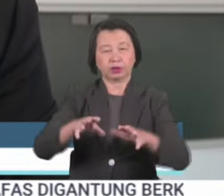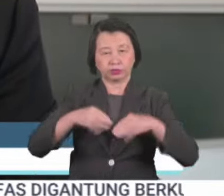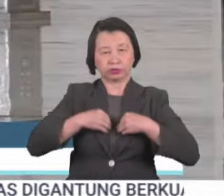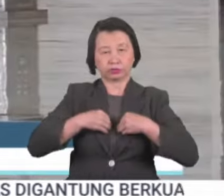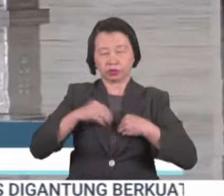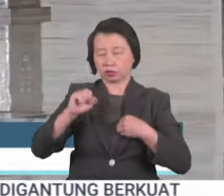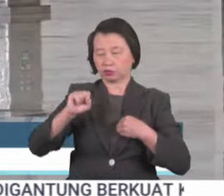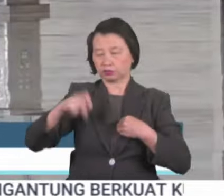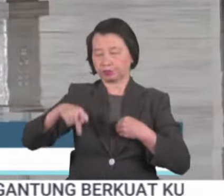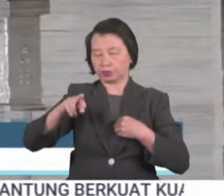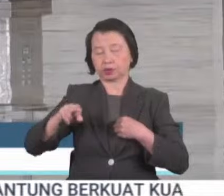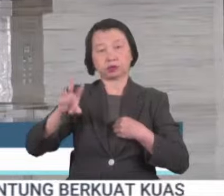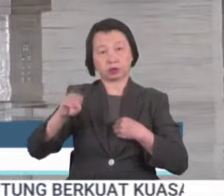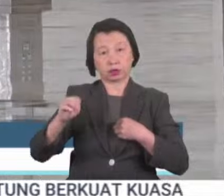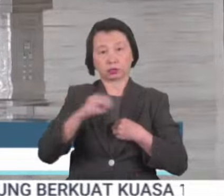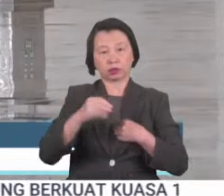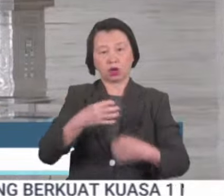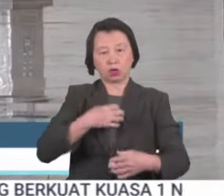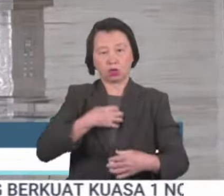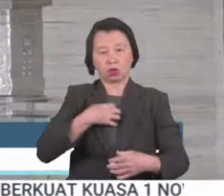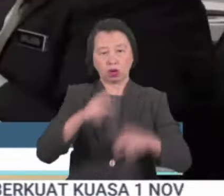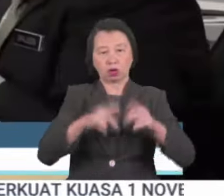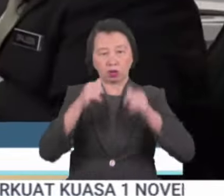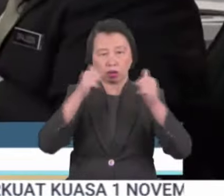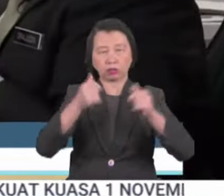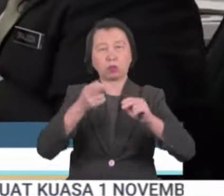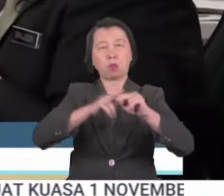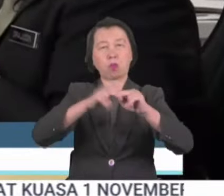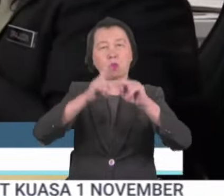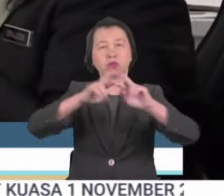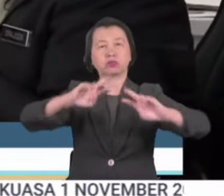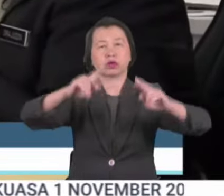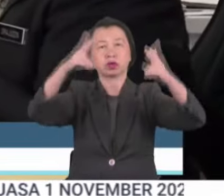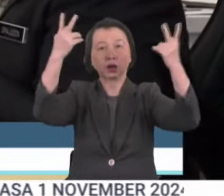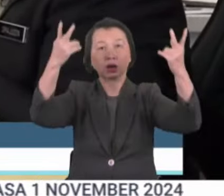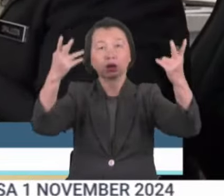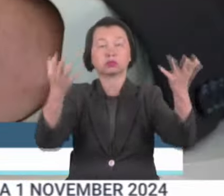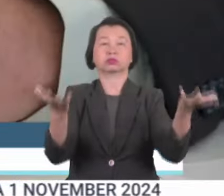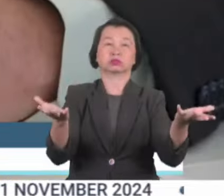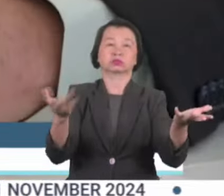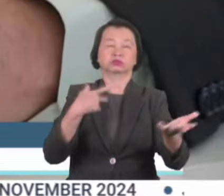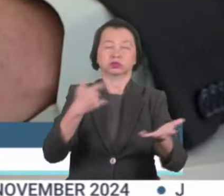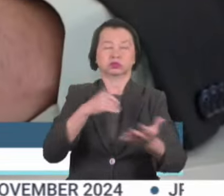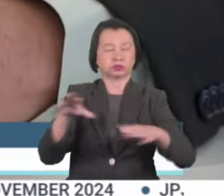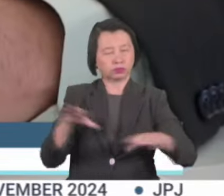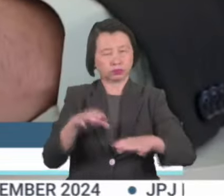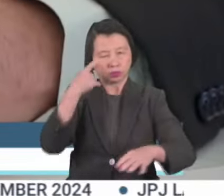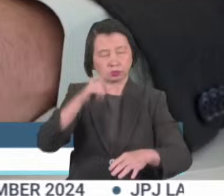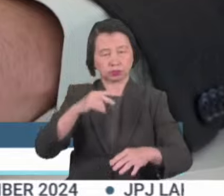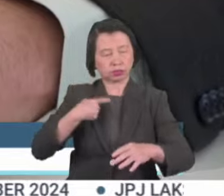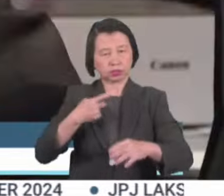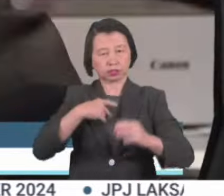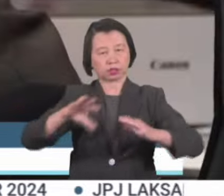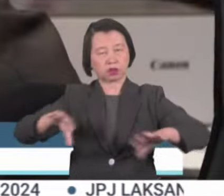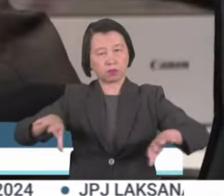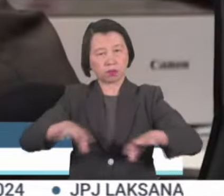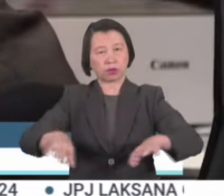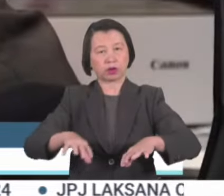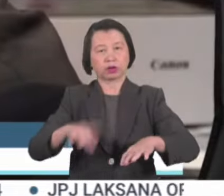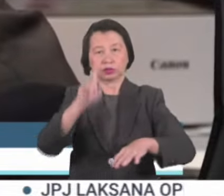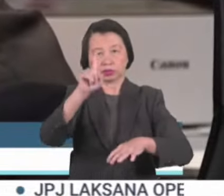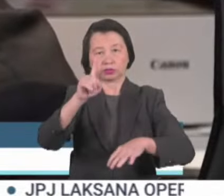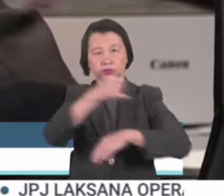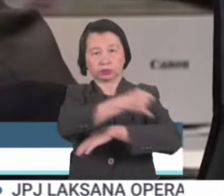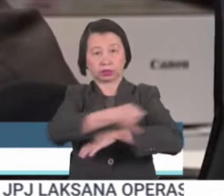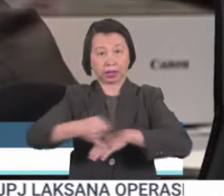pihak SPRM dan oleh aduan awam semakin meningkat. Oleh itu, inisiatif ini kita ambil untuk kita bangunkan satu garis